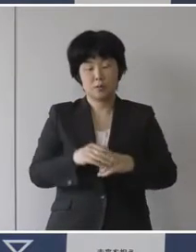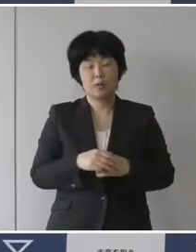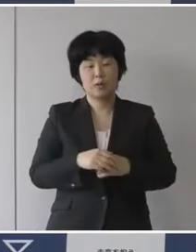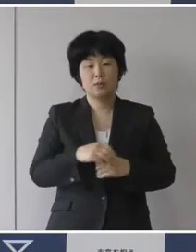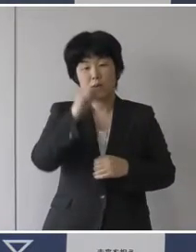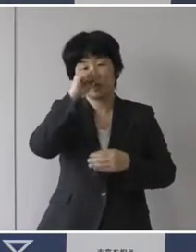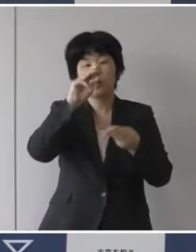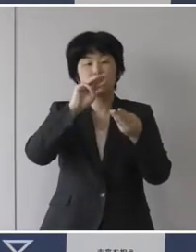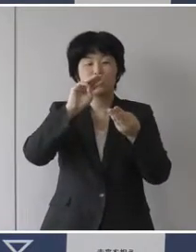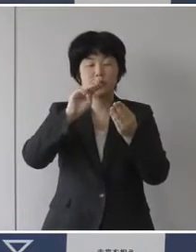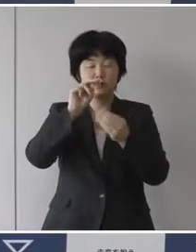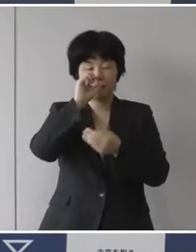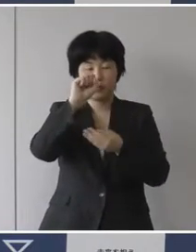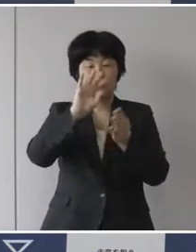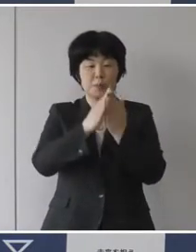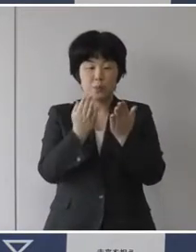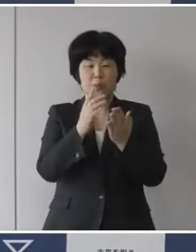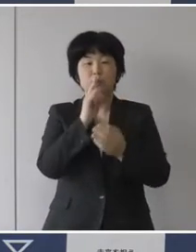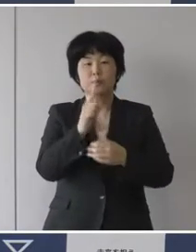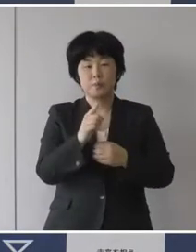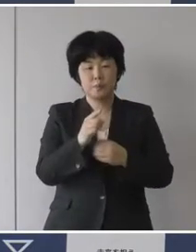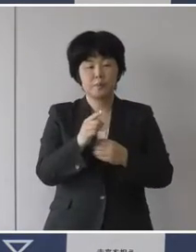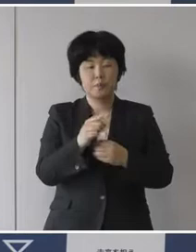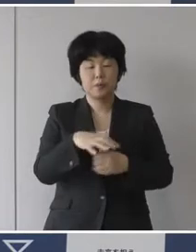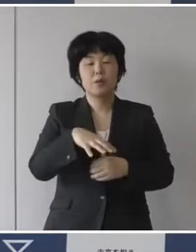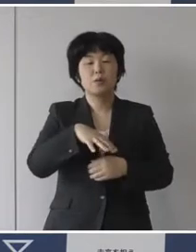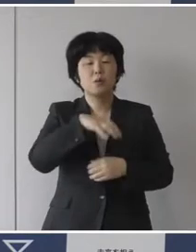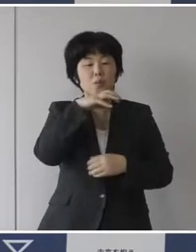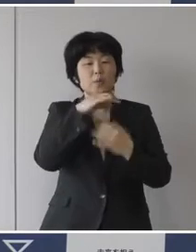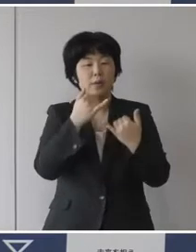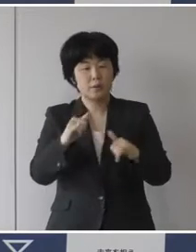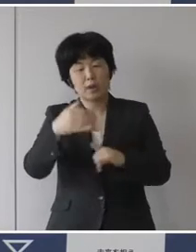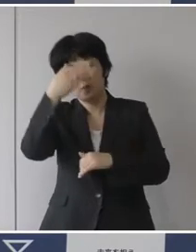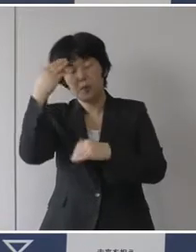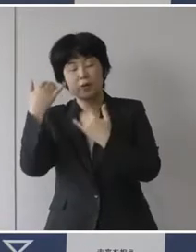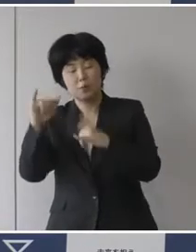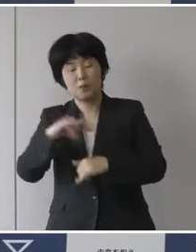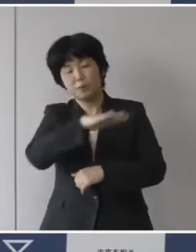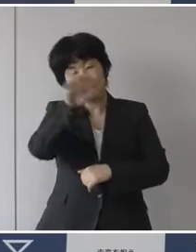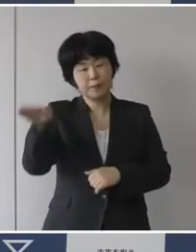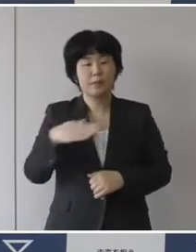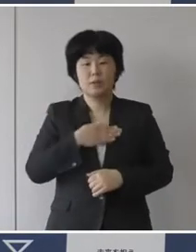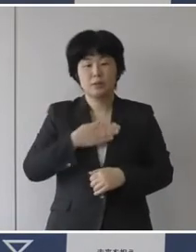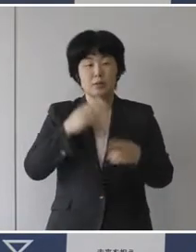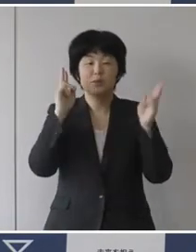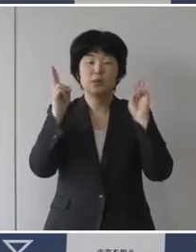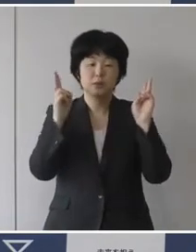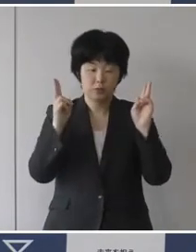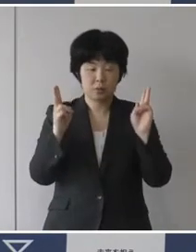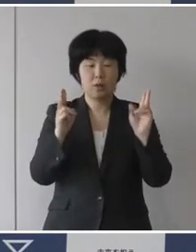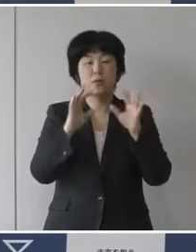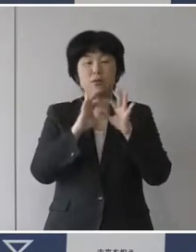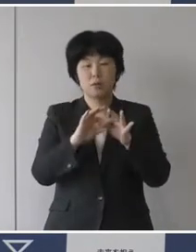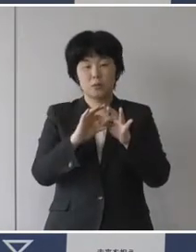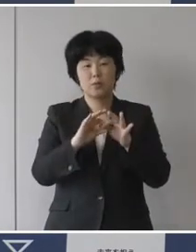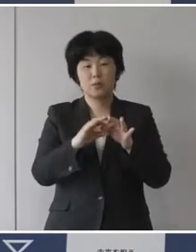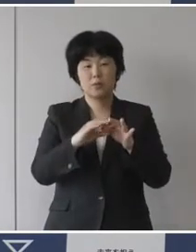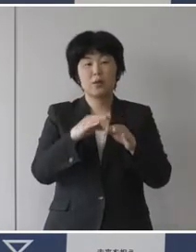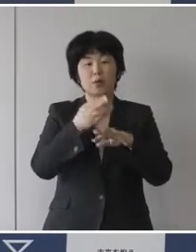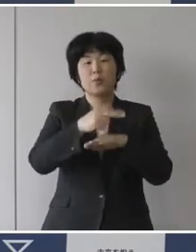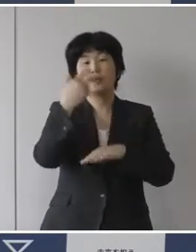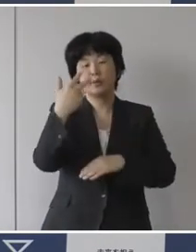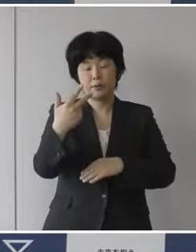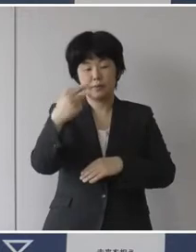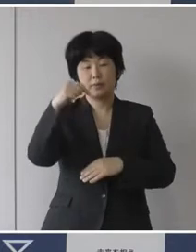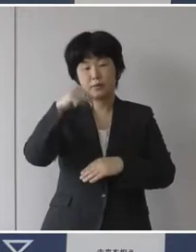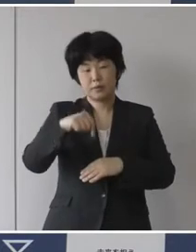代層に、大きな影響力があるということでありまして、本市の魅力が、市内の皆様にはもちろんであり